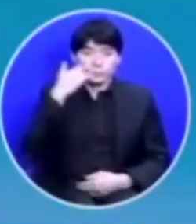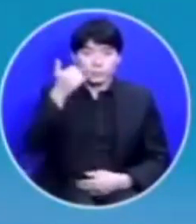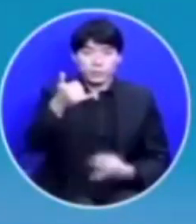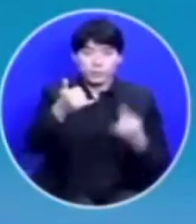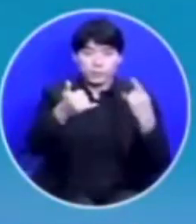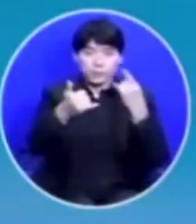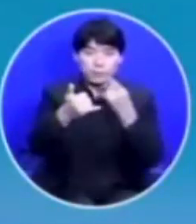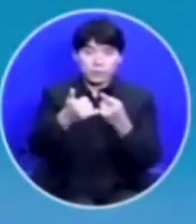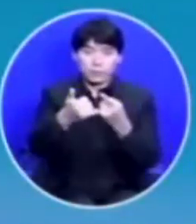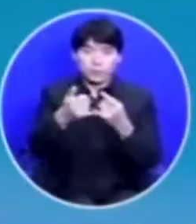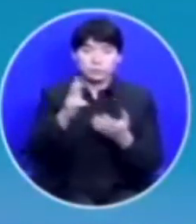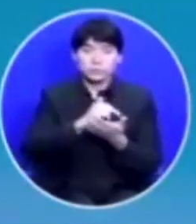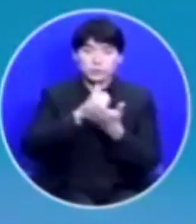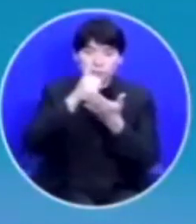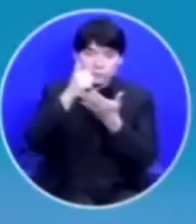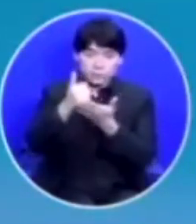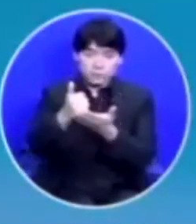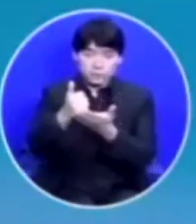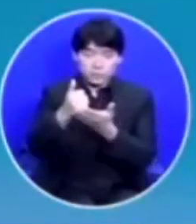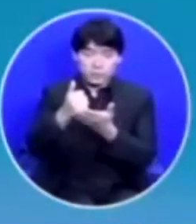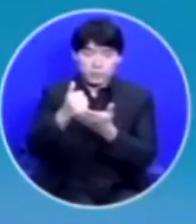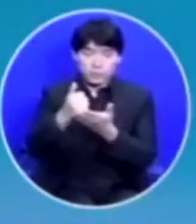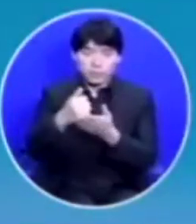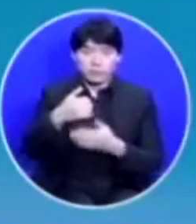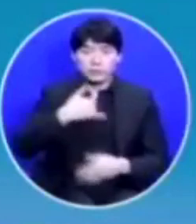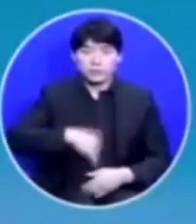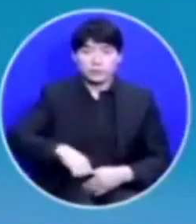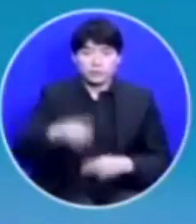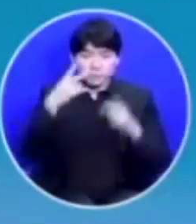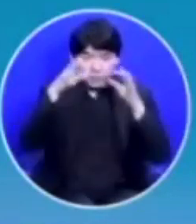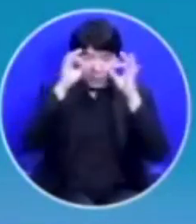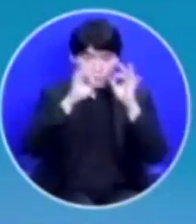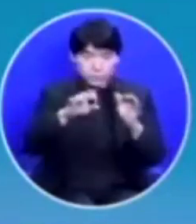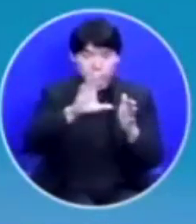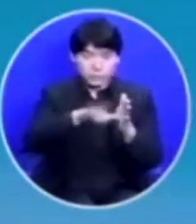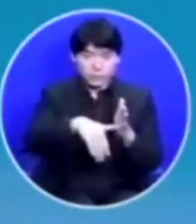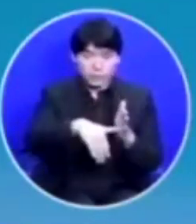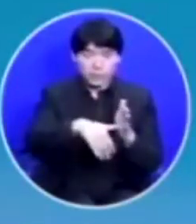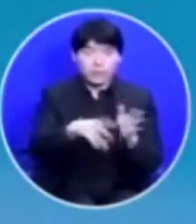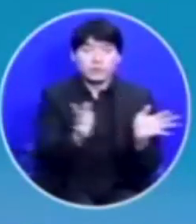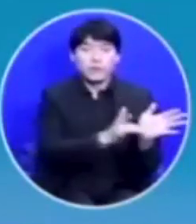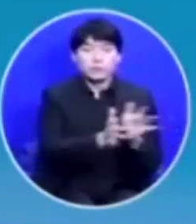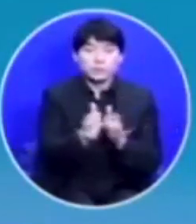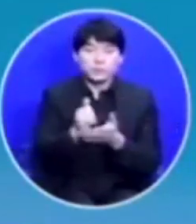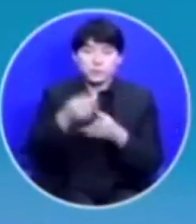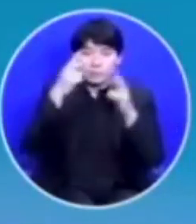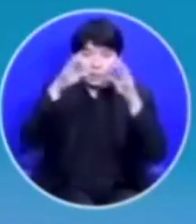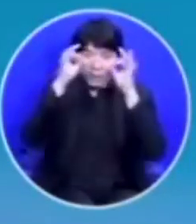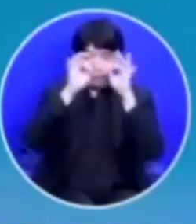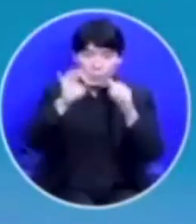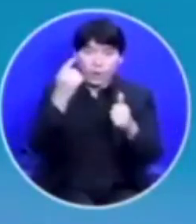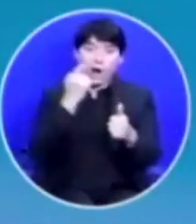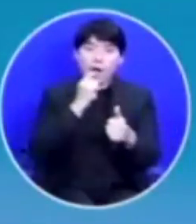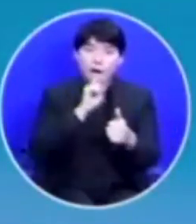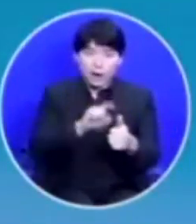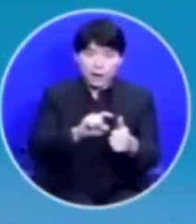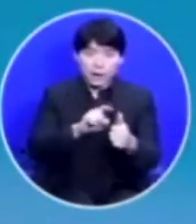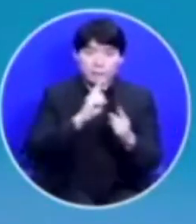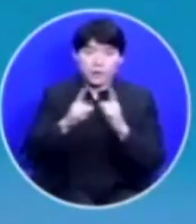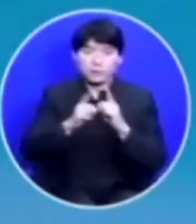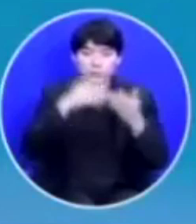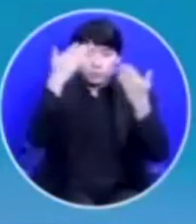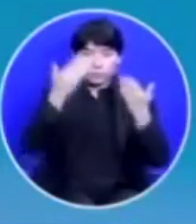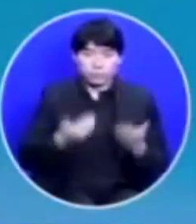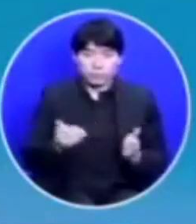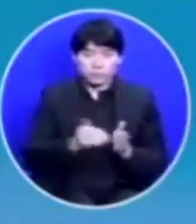주님이 자녀들을 바라볼 때의 예수님 바라보라 라고 하는 말씀을